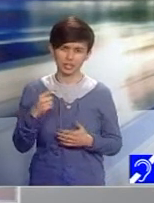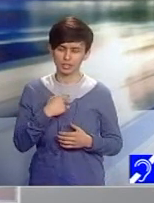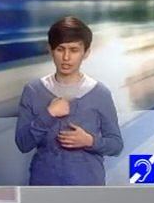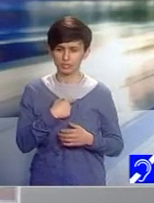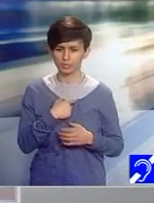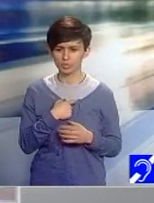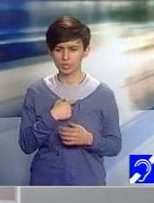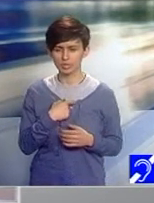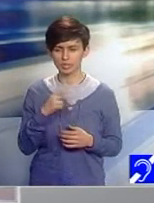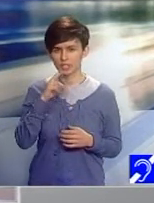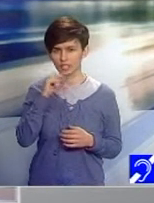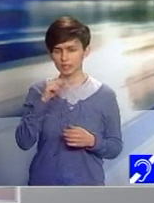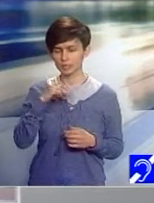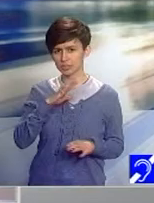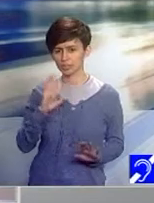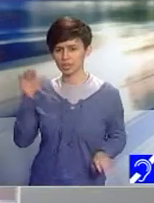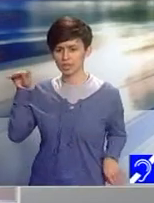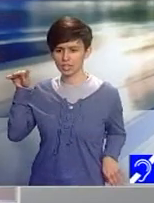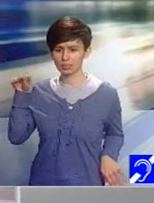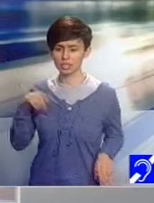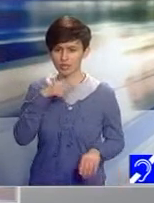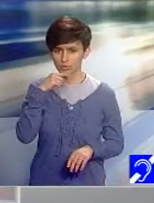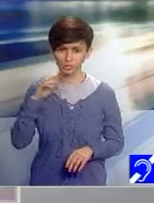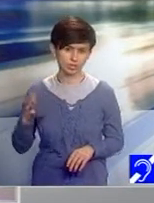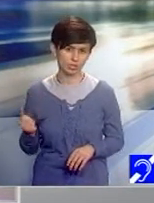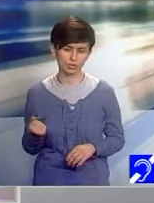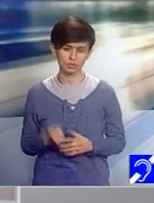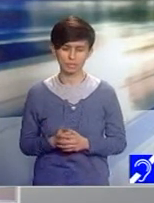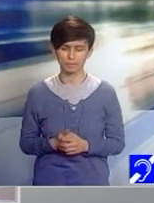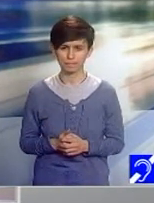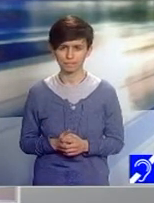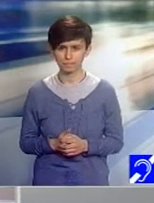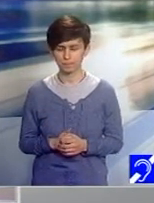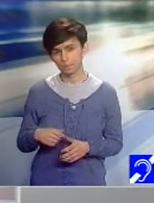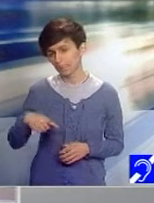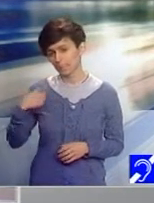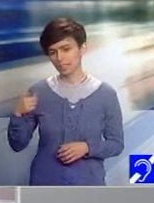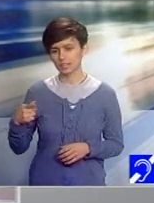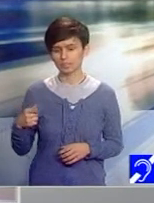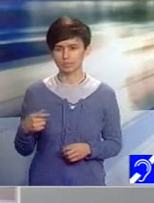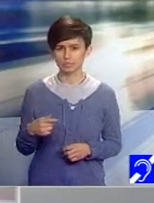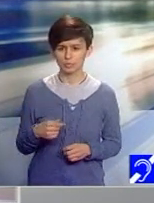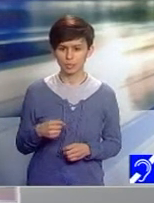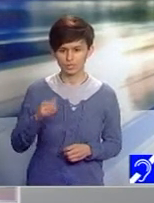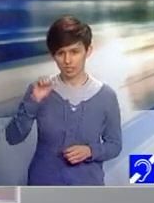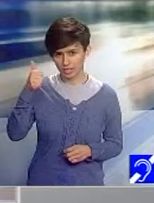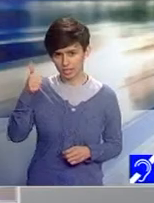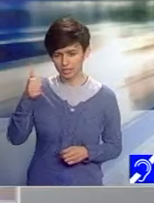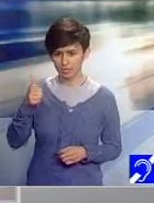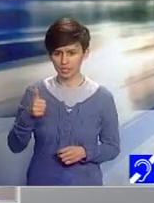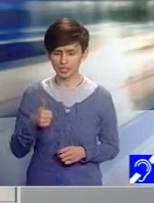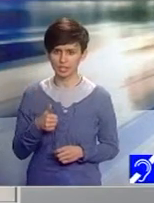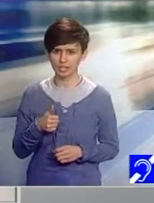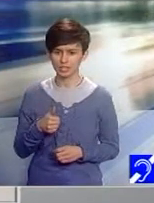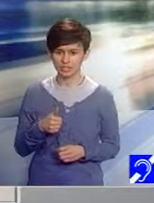baletul rus în ceea ce înseamnă el astăzi. Urmează un... Deci mâine, ca să încheiem și